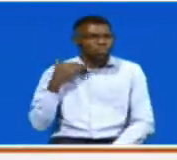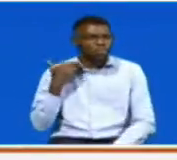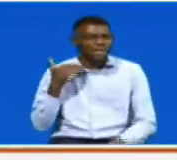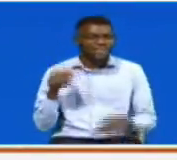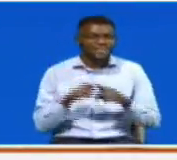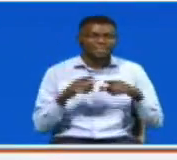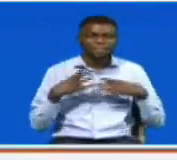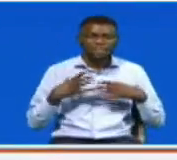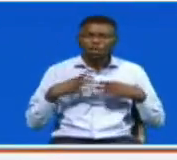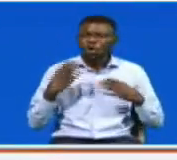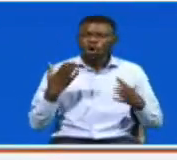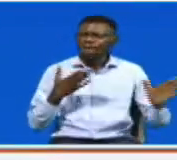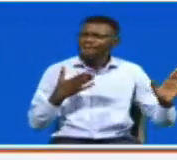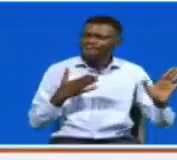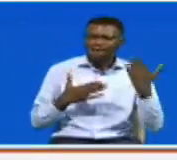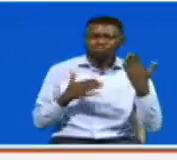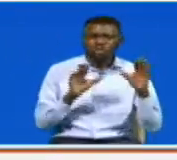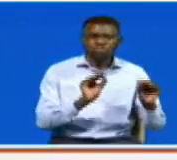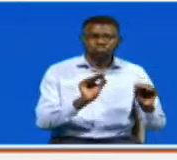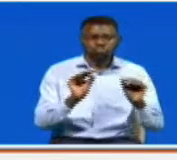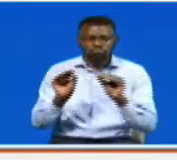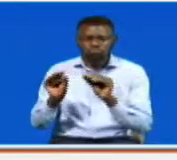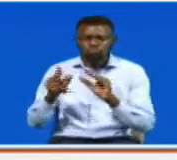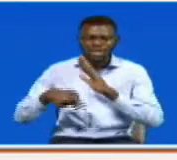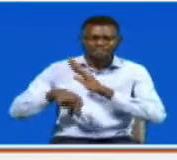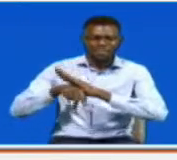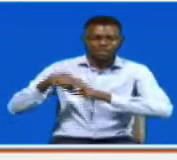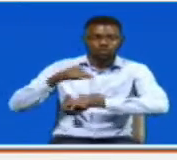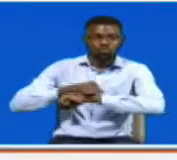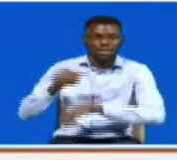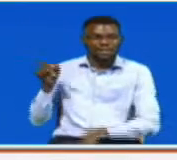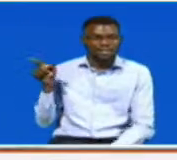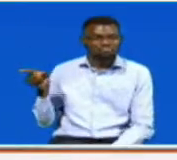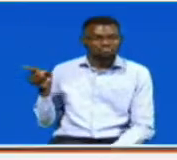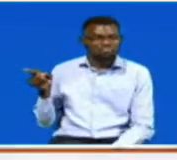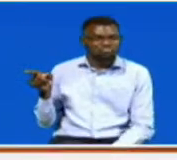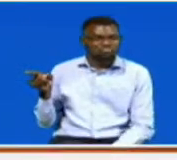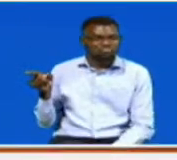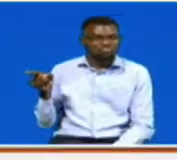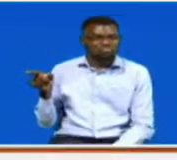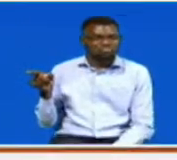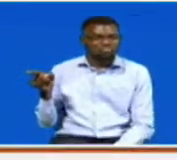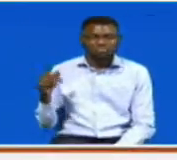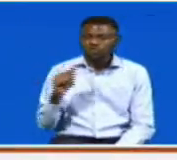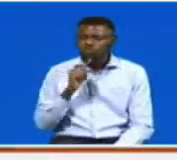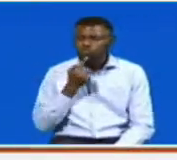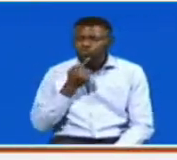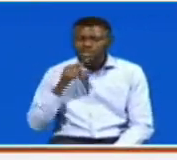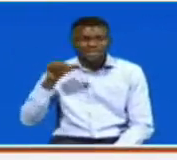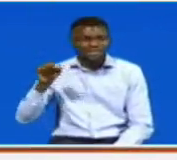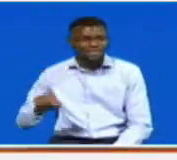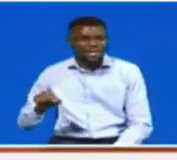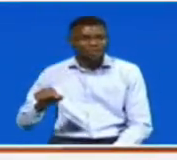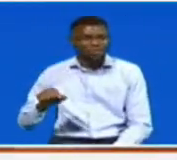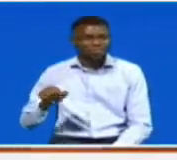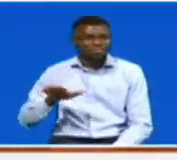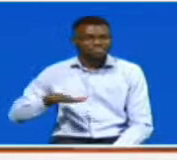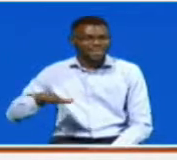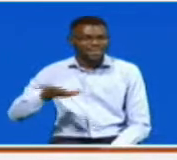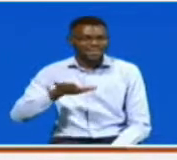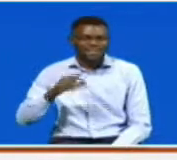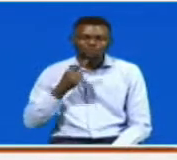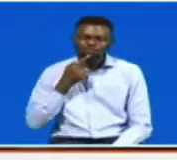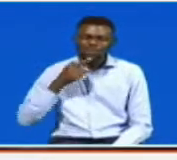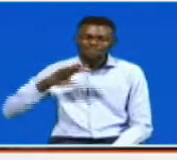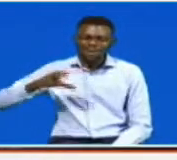wakiwa wamefurushwa. Hii ni shule ya msingi ya Nakuse katika wadi ya Kaptiri Turkana Kusini, kaunti ya